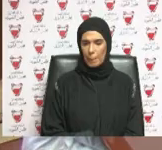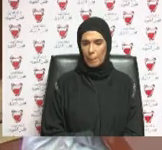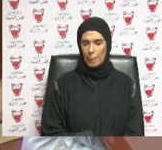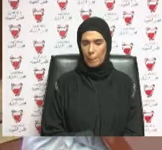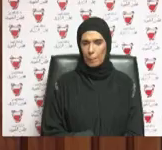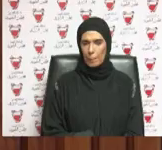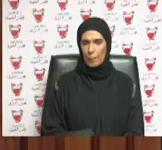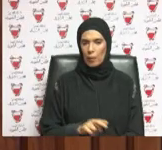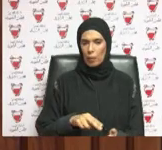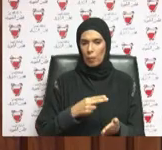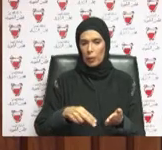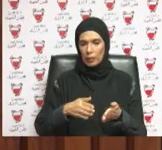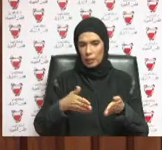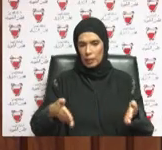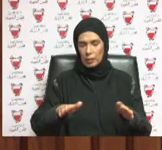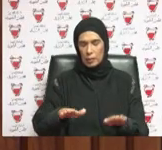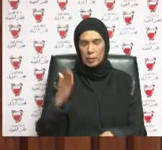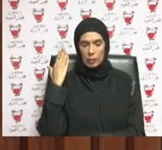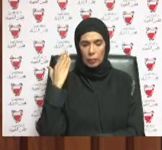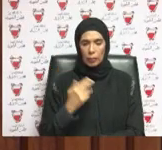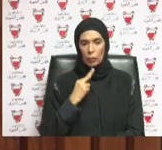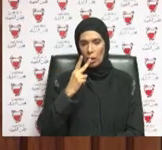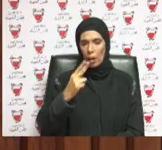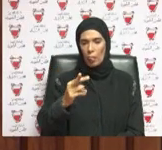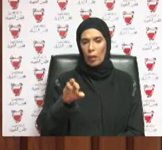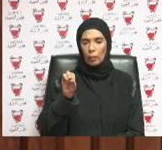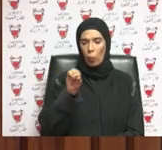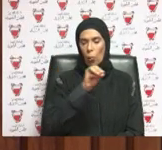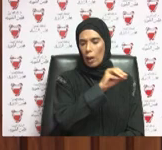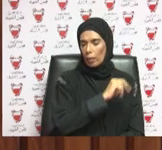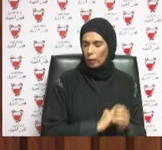نبدأ بالتصديق على مضبطة الجلسة السابقة، فإذا هناك ملاحظات